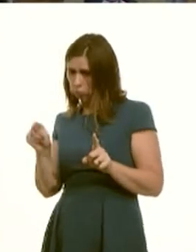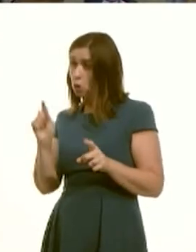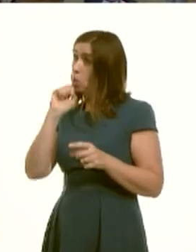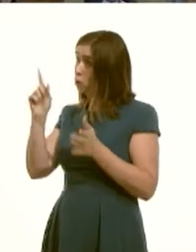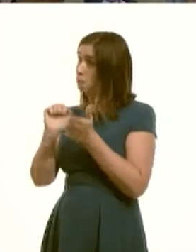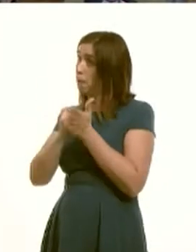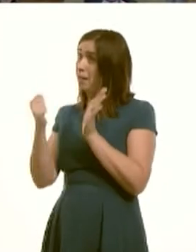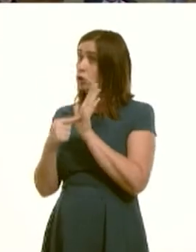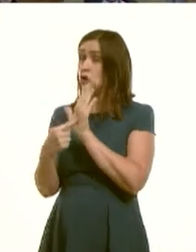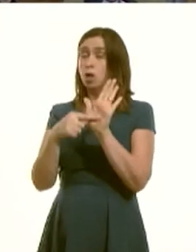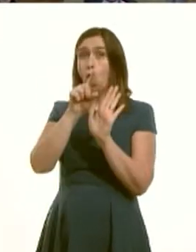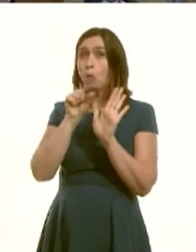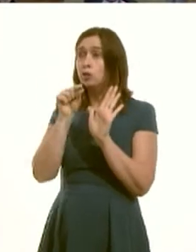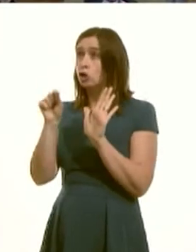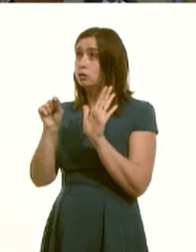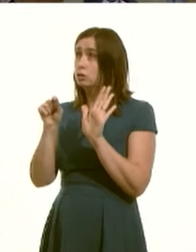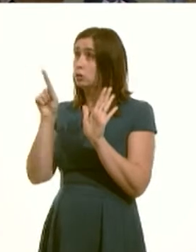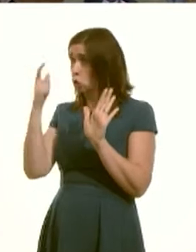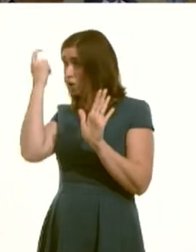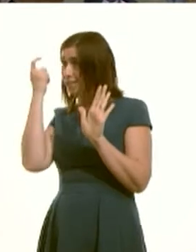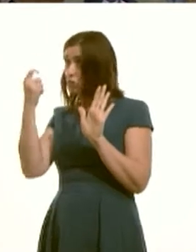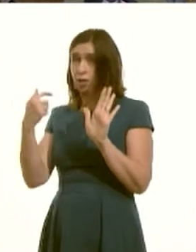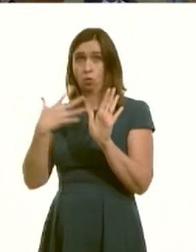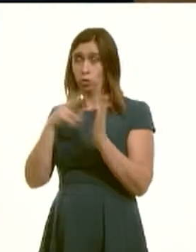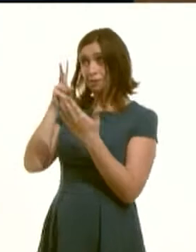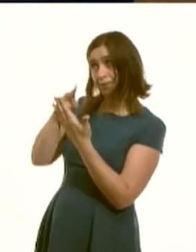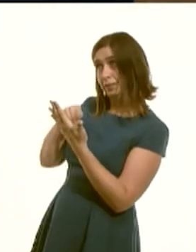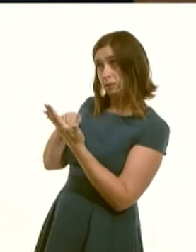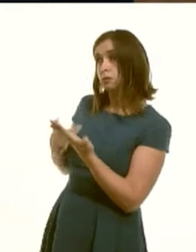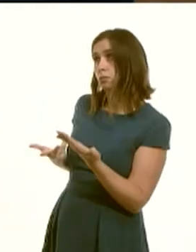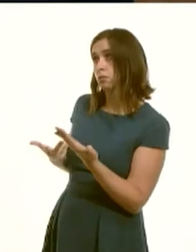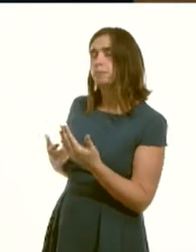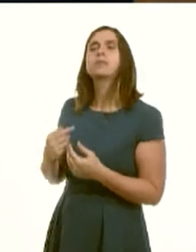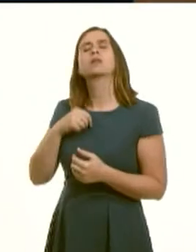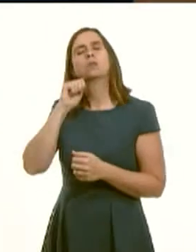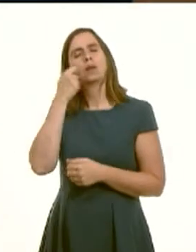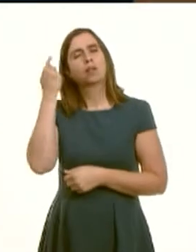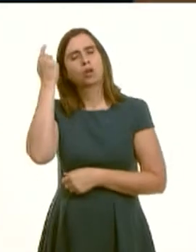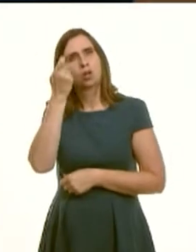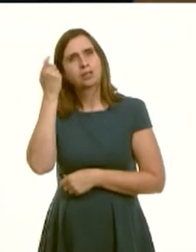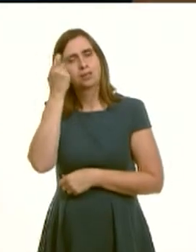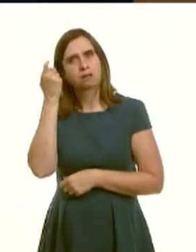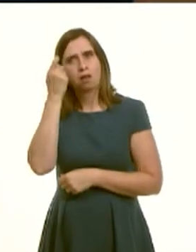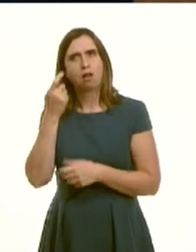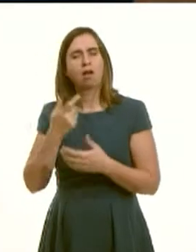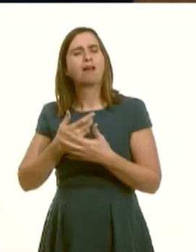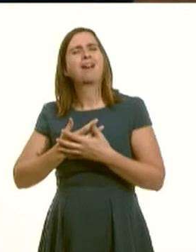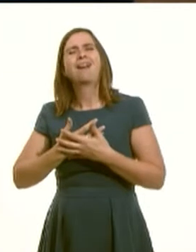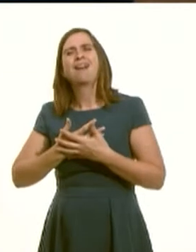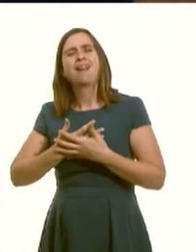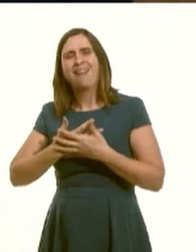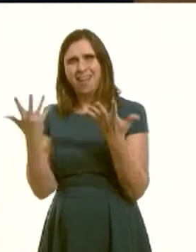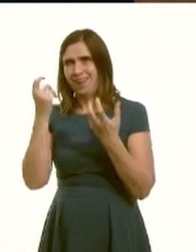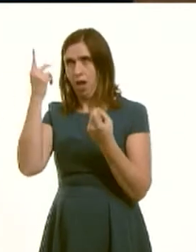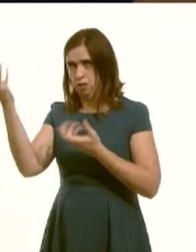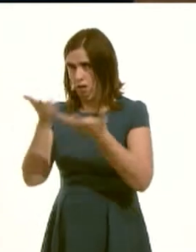gynllunio? Well, no, beth ni wedi gweud yw, ni'n barod I ystyried unrhyw syniadau sydd yn dod o gyrff eraill hefyd, a wy wedi bod yn siarad gyda